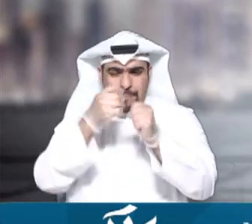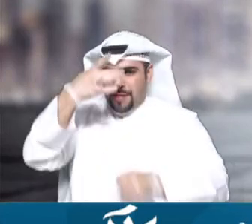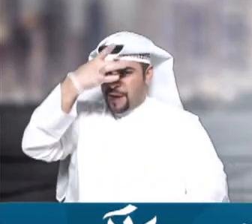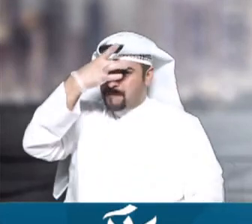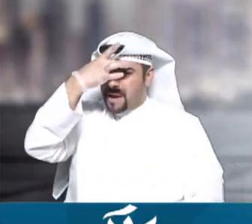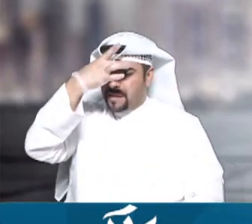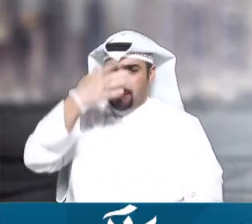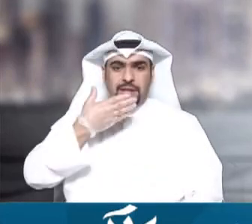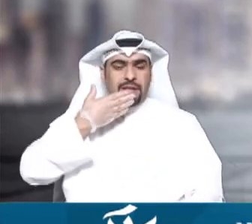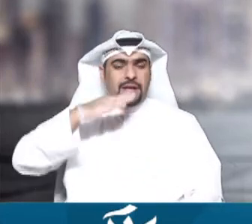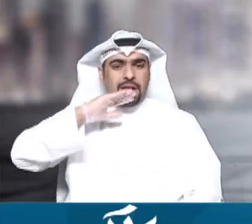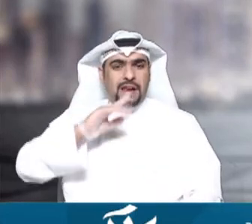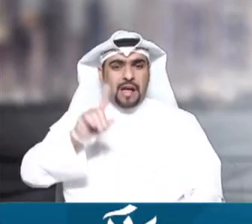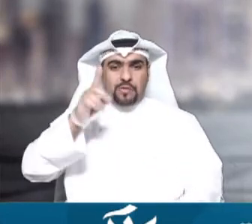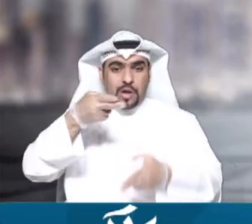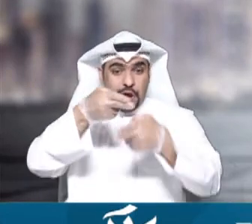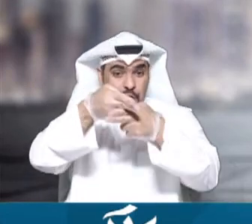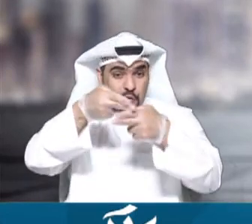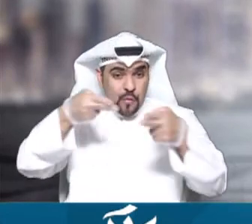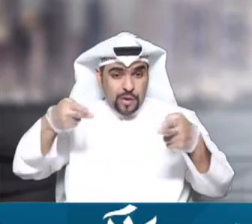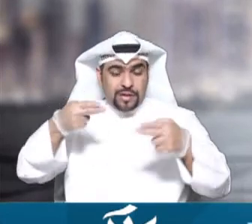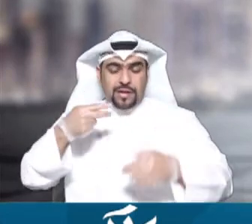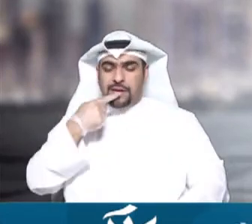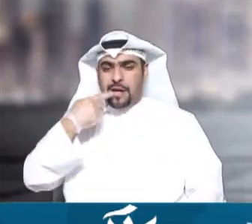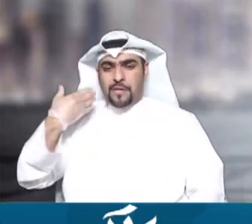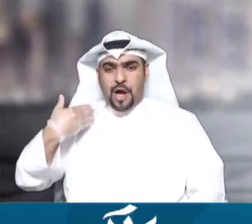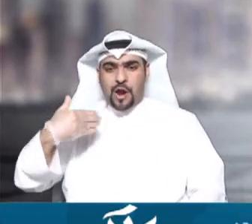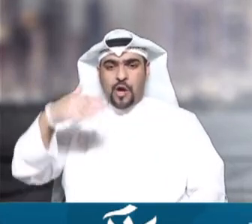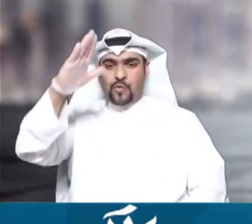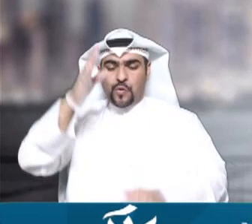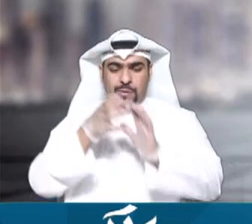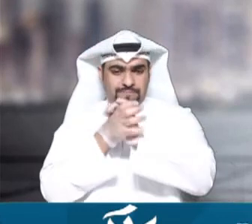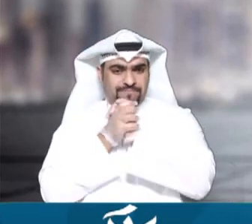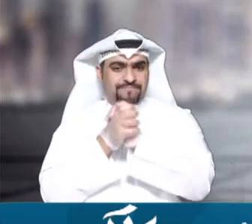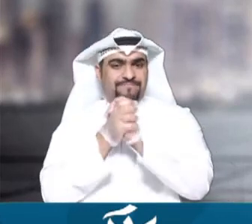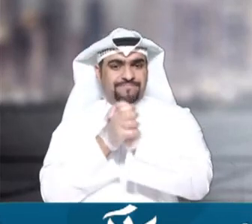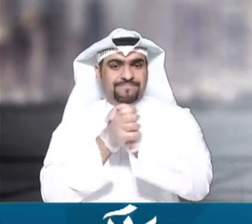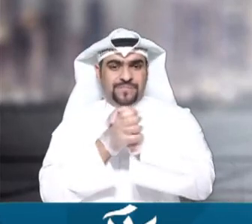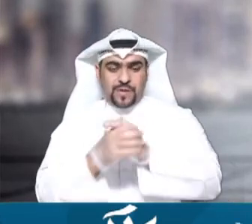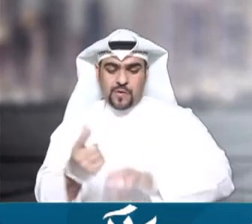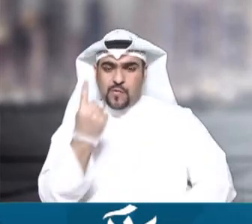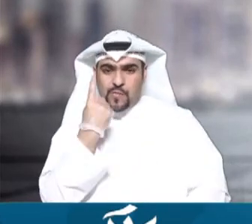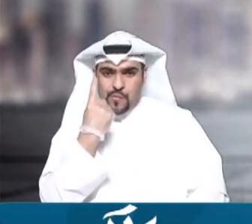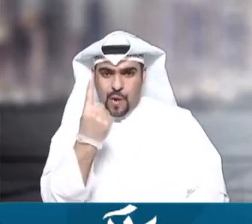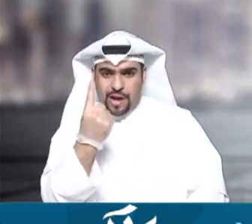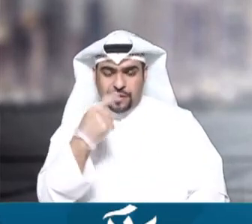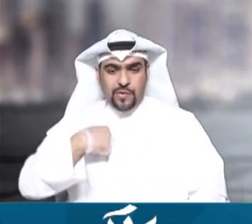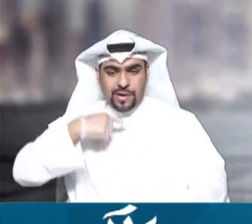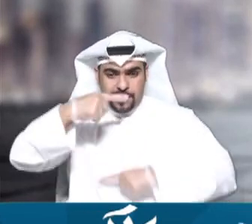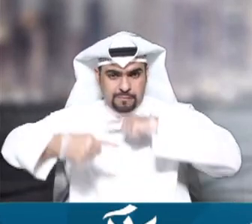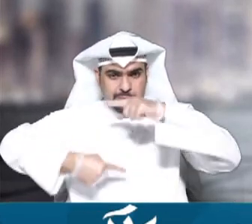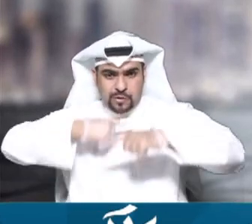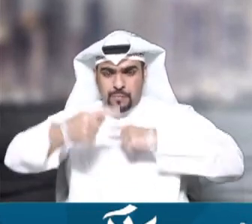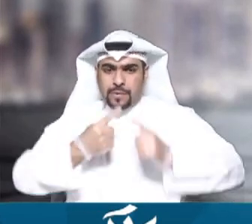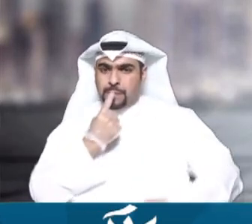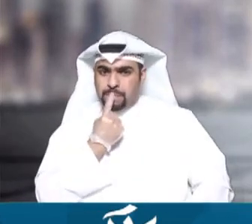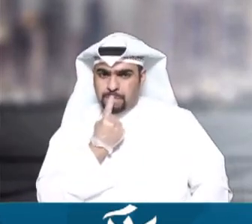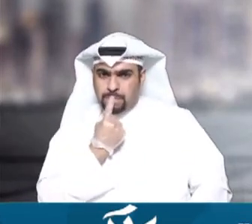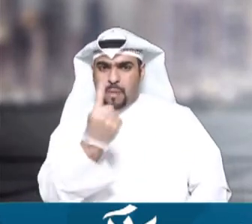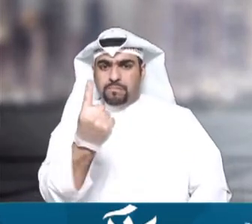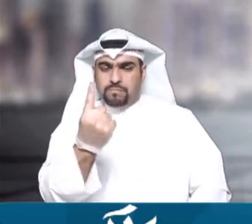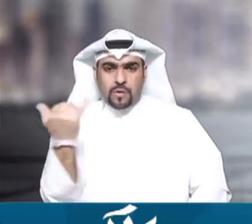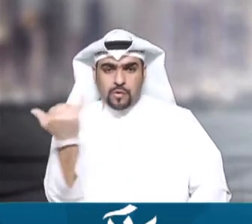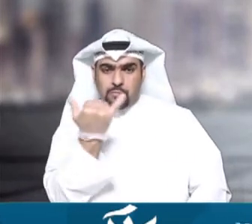أن احنا الكويتيين دائما وأبدا إيد واحدة، وإحنا مستمرين على هذا المبدأ اللي إحنا تعلمنا